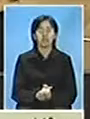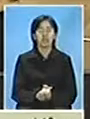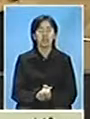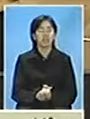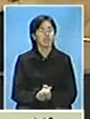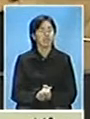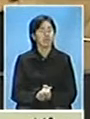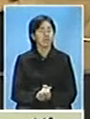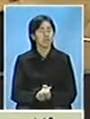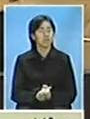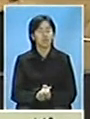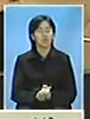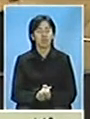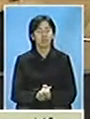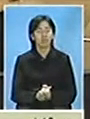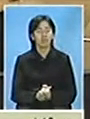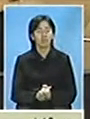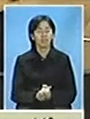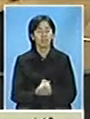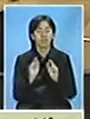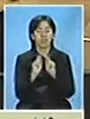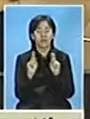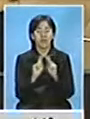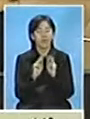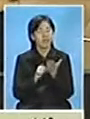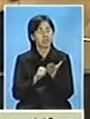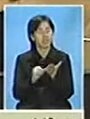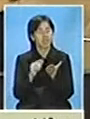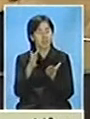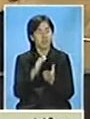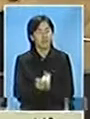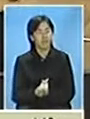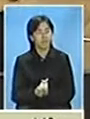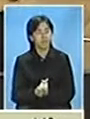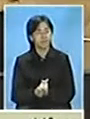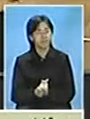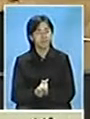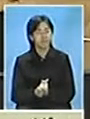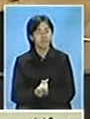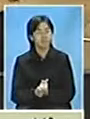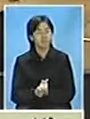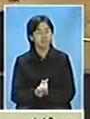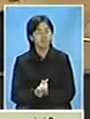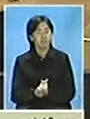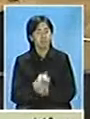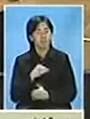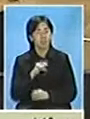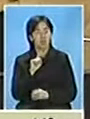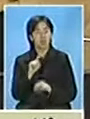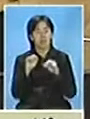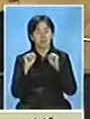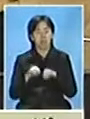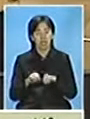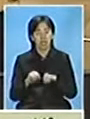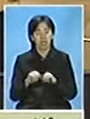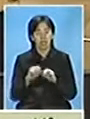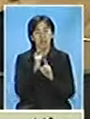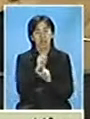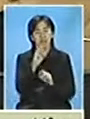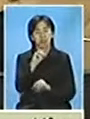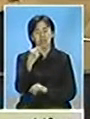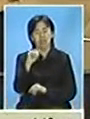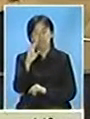ถ้าท่านค่ะเนื่องจากกรรมธิการไม่แก้ไขนะคะค่ะก็ขออนุญาตถามมติของมาตรา17นะคะ